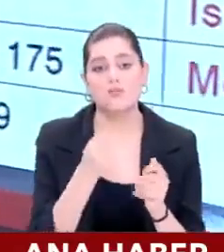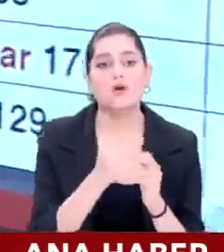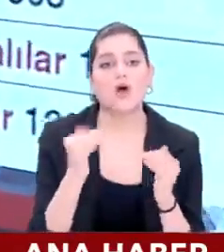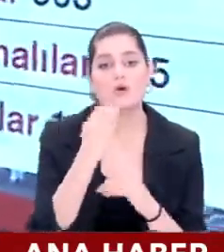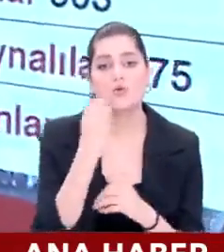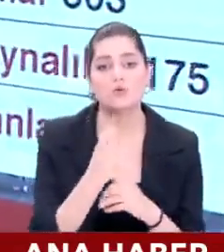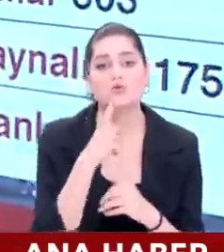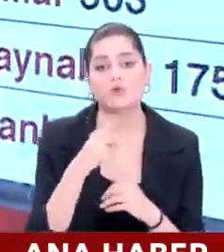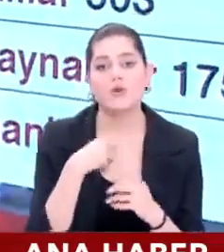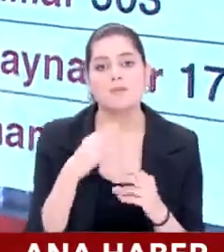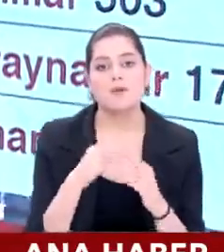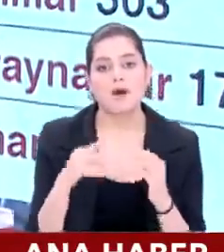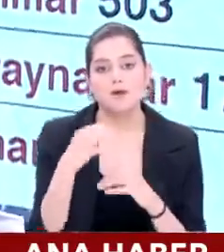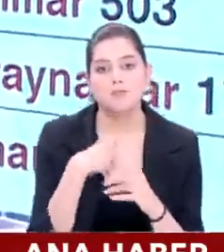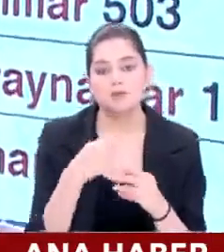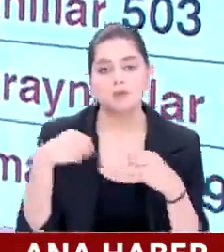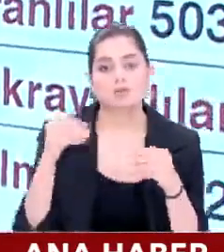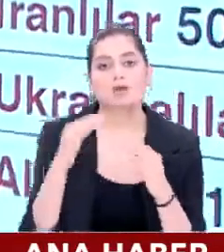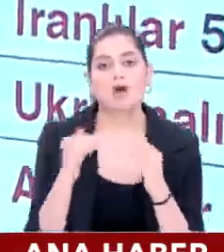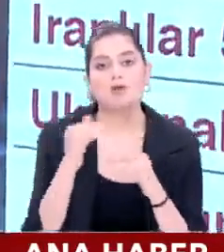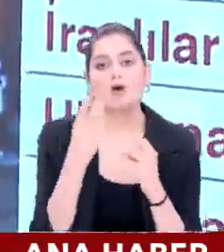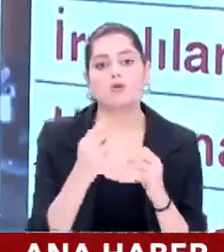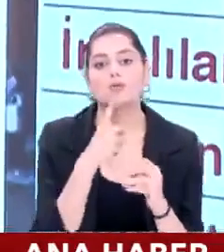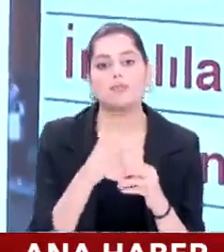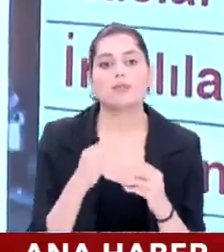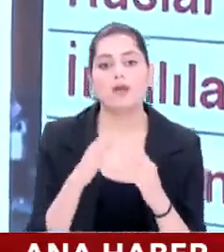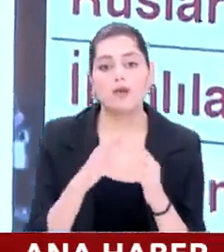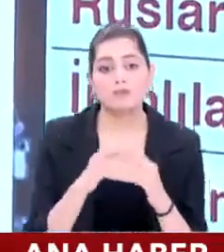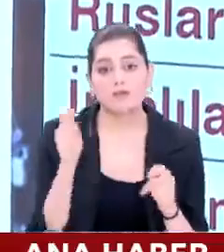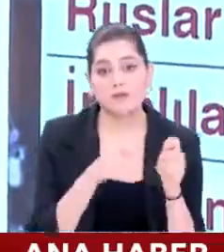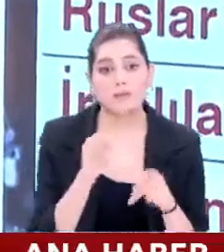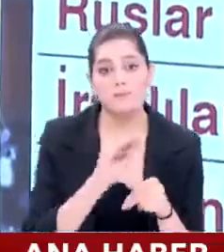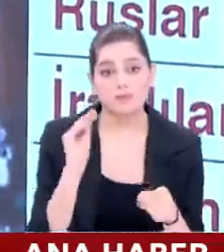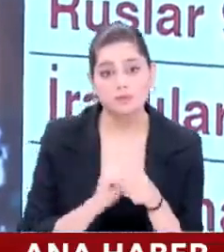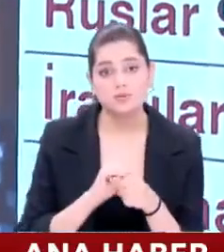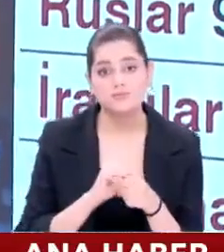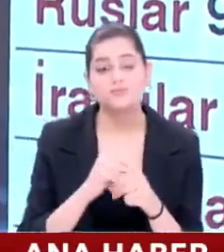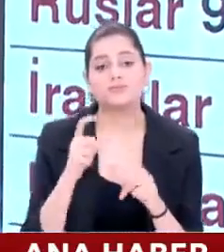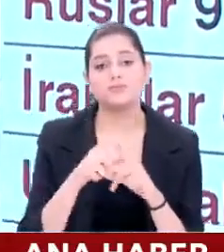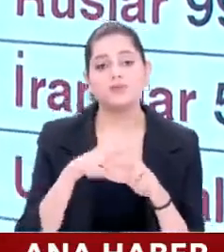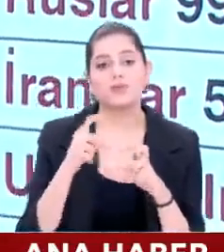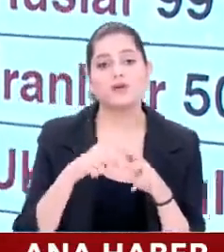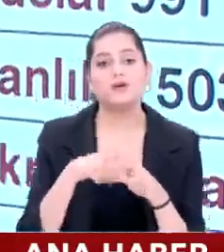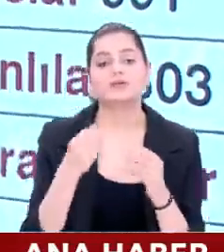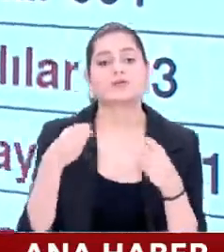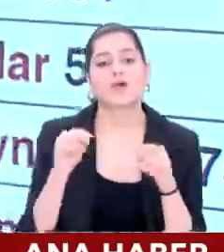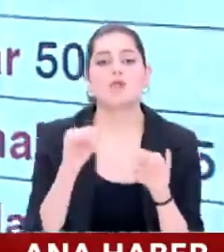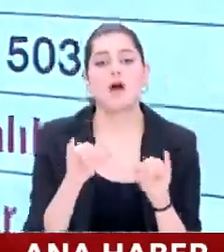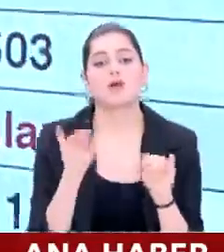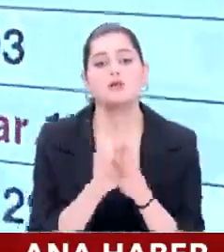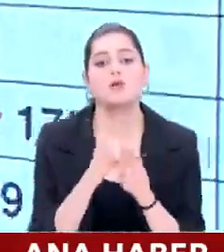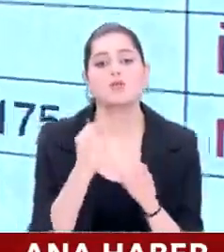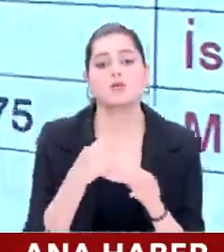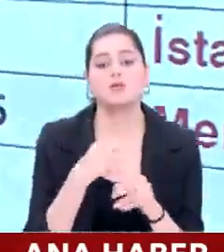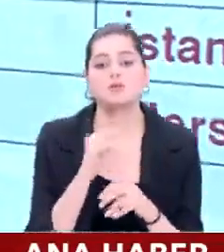arttığı zaman benim maliyetim artıyor benim maliyetim arttığı zaman ben de bir ev yaptım da evin ona göre satıyorum diyerek